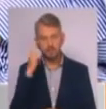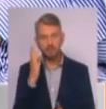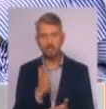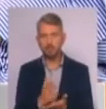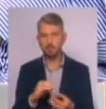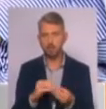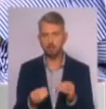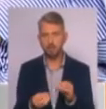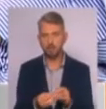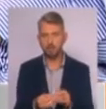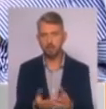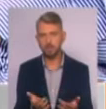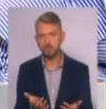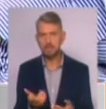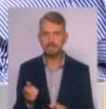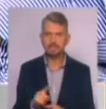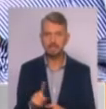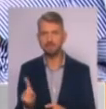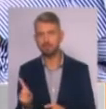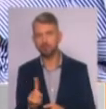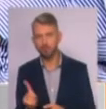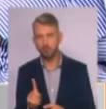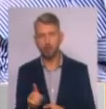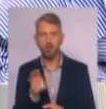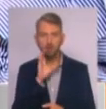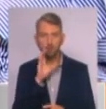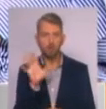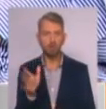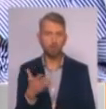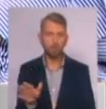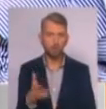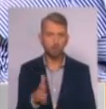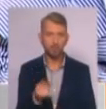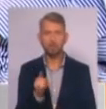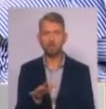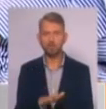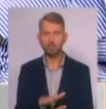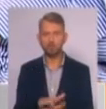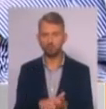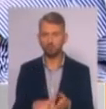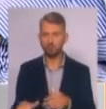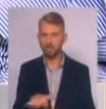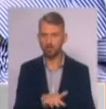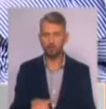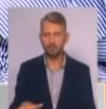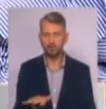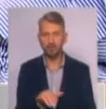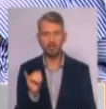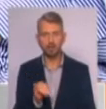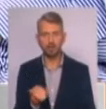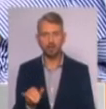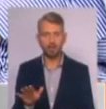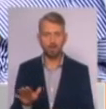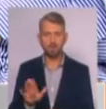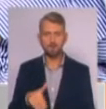проблема з тим, що собак вигулюють, вони забруднюють середовище і не